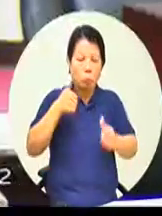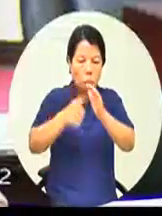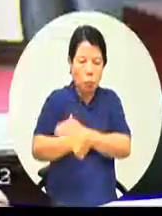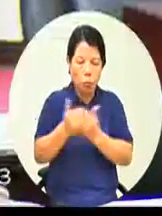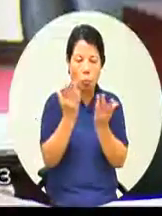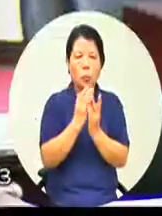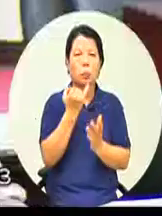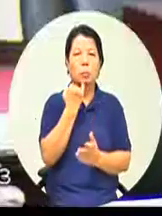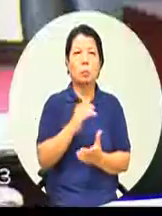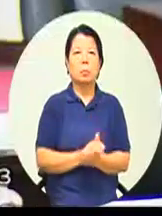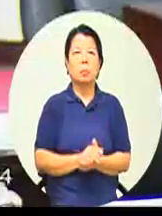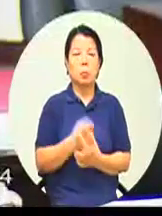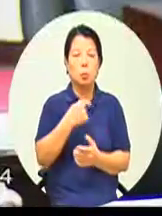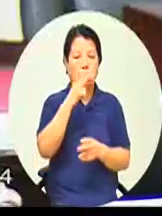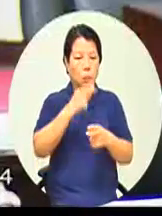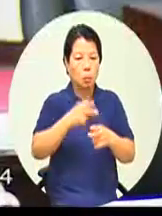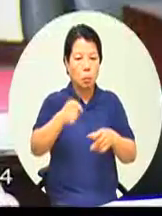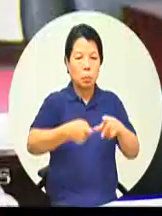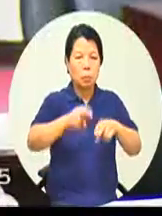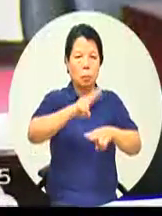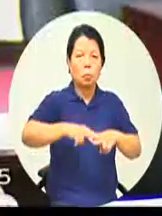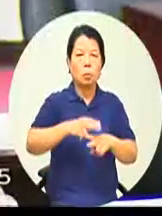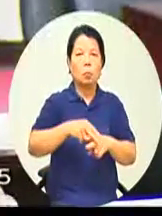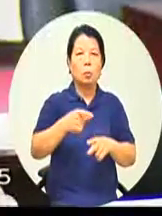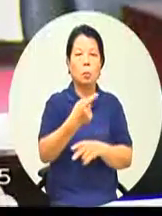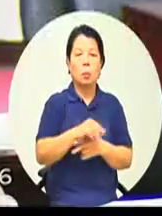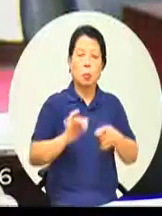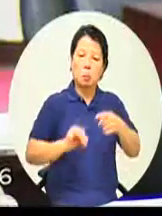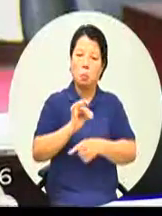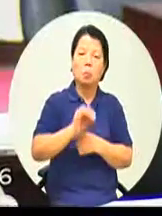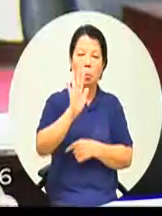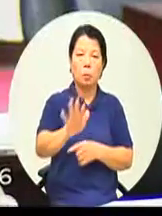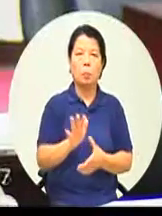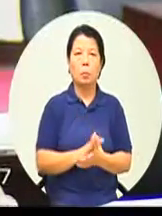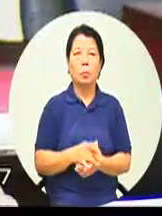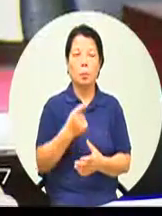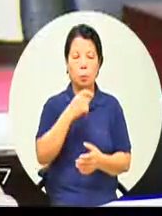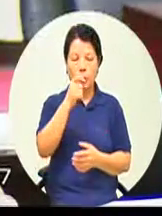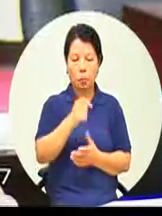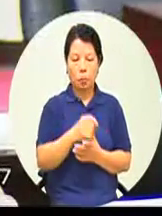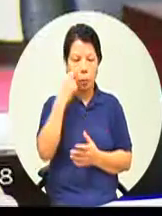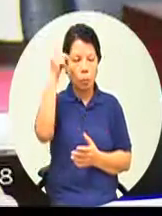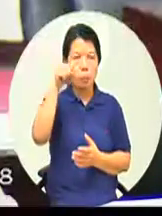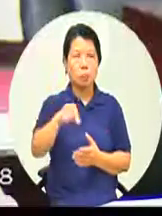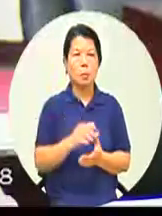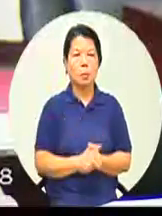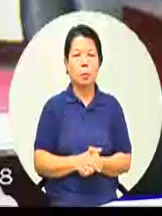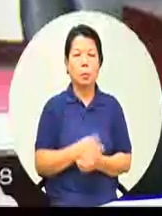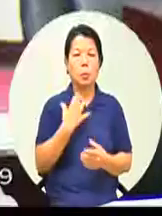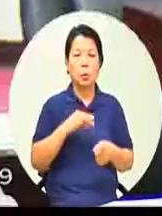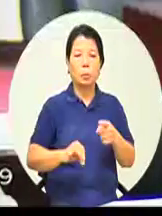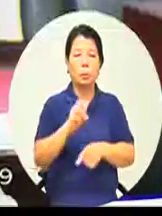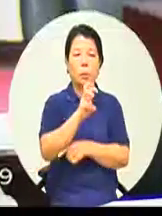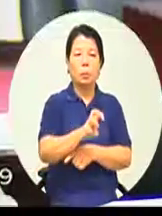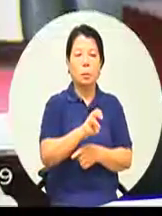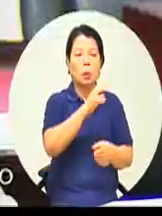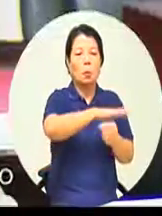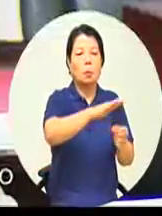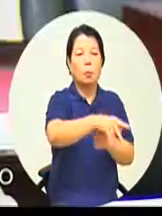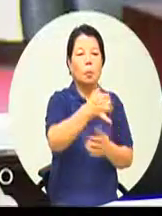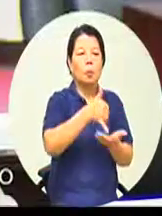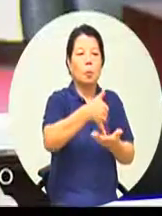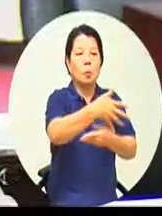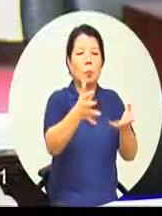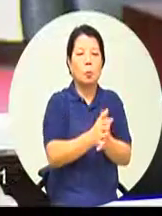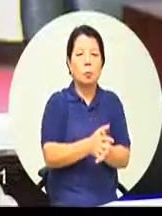读，但是我相信公共化它还是有一定的比例啦。所以我是觉得说，因为我们三层已经满足了这些弱势